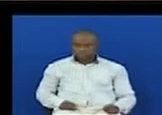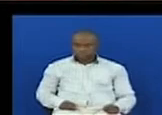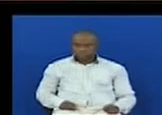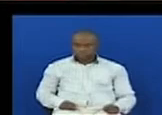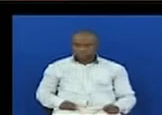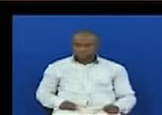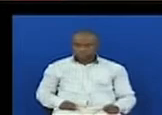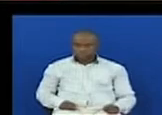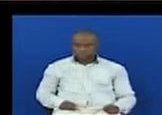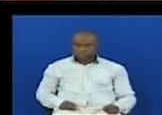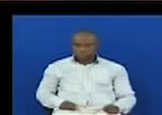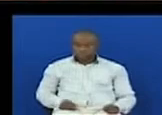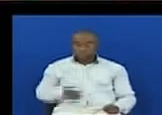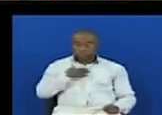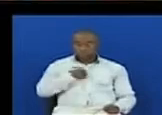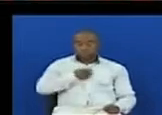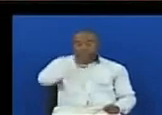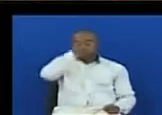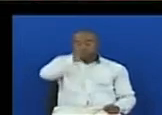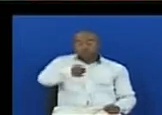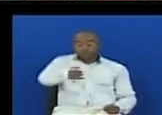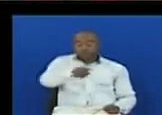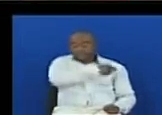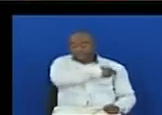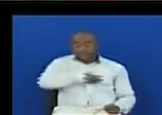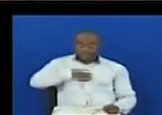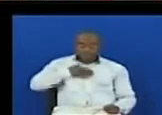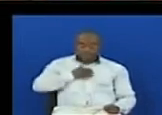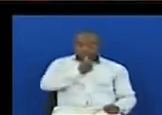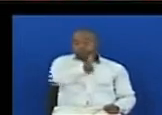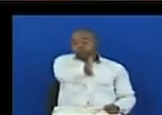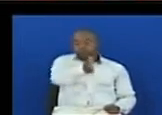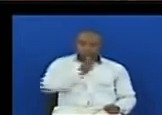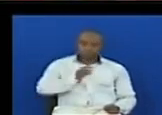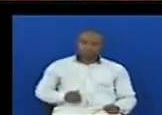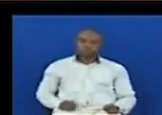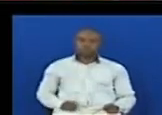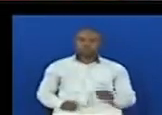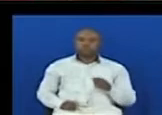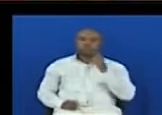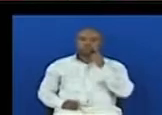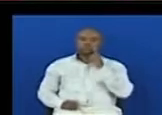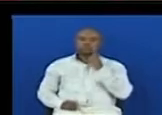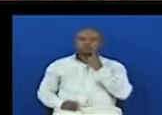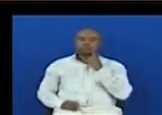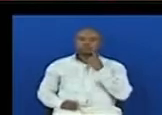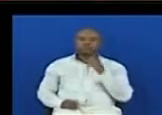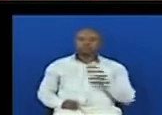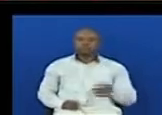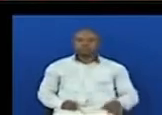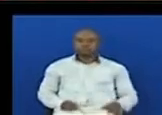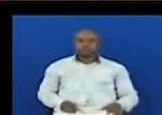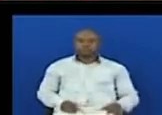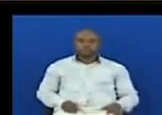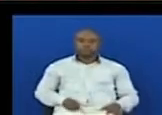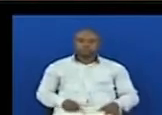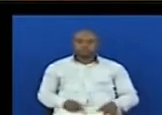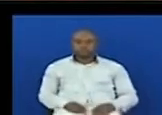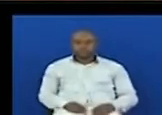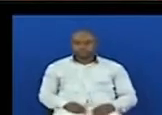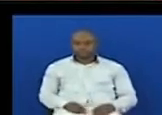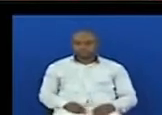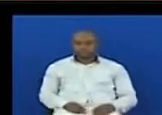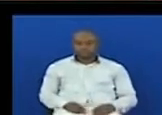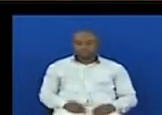tuazimie kumpongeza Rais wetu wa Jamhuri ya Muungano wa Tanzania Dr. John Pombe Magufuli